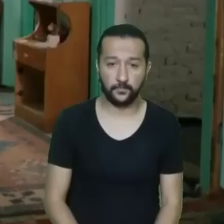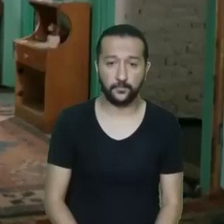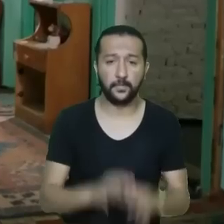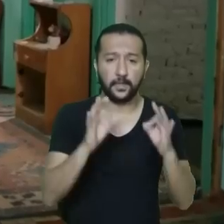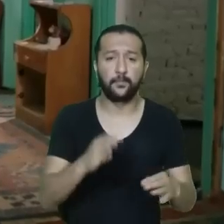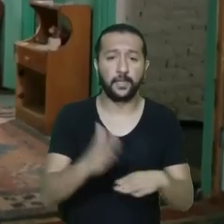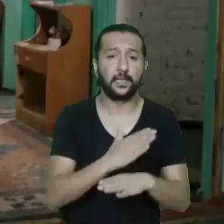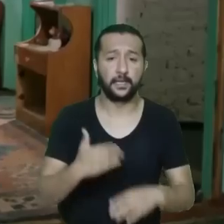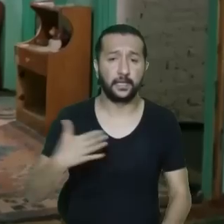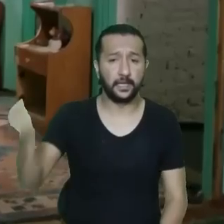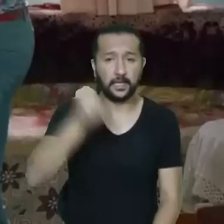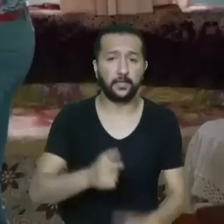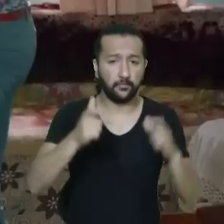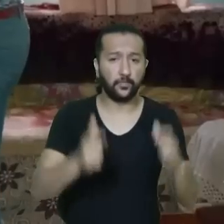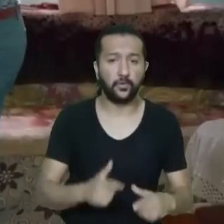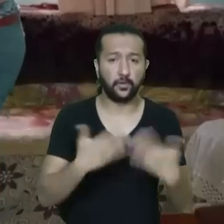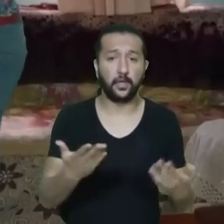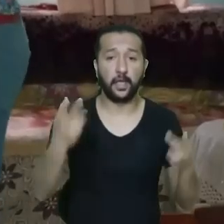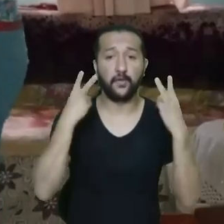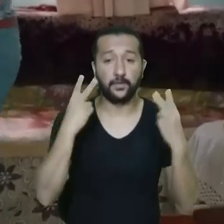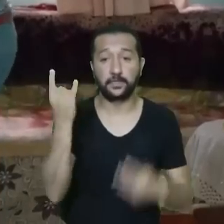değil mi? Sen ne getirdin bizi buraya ya?